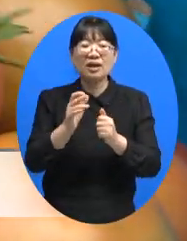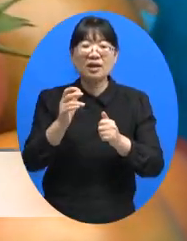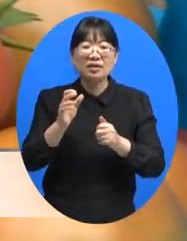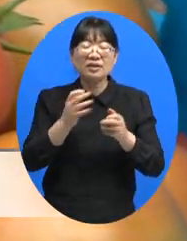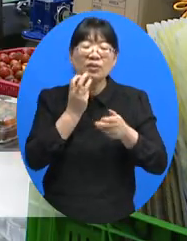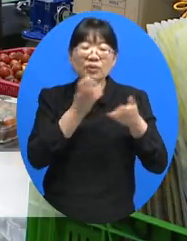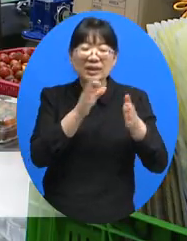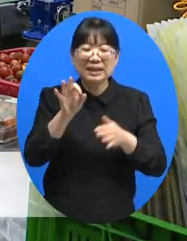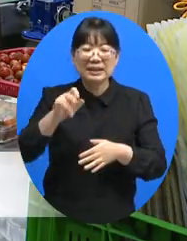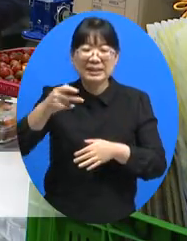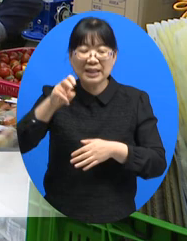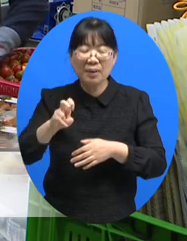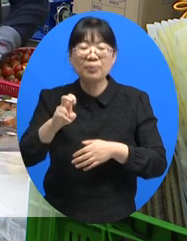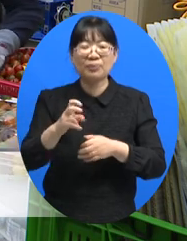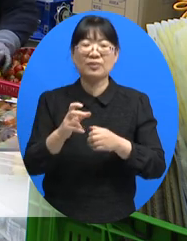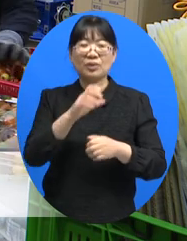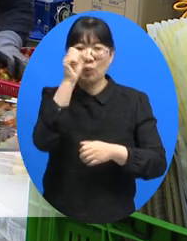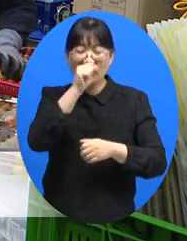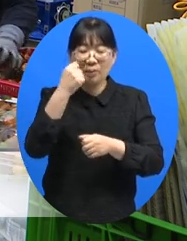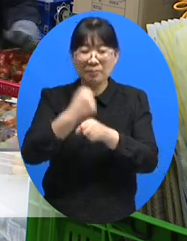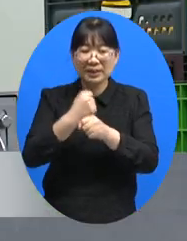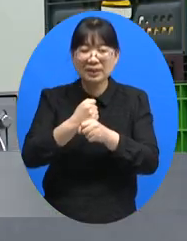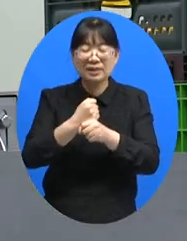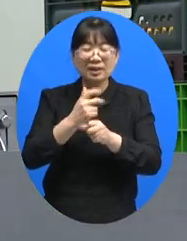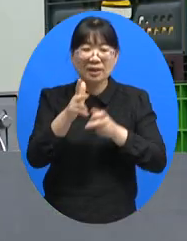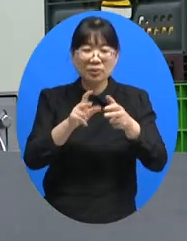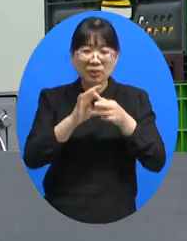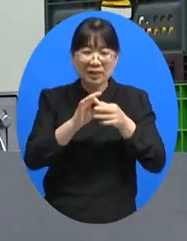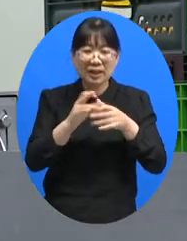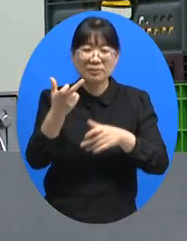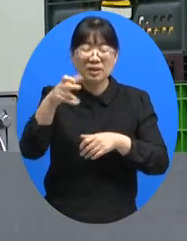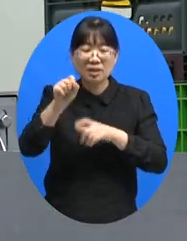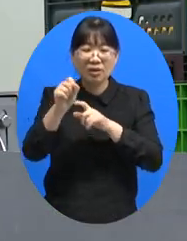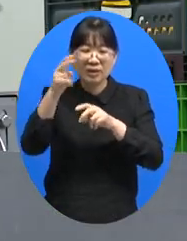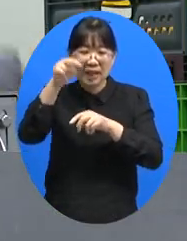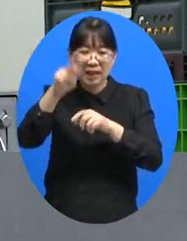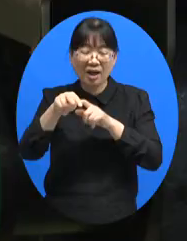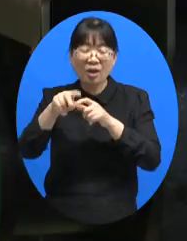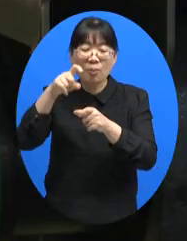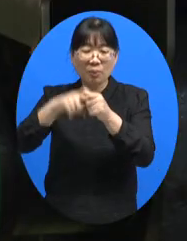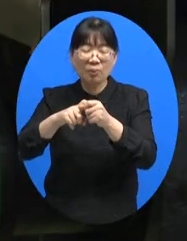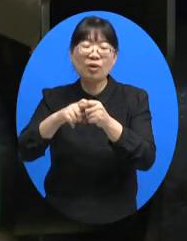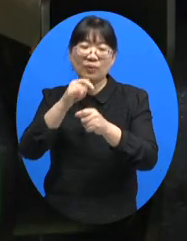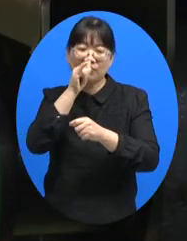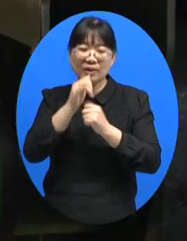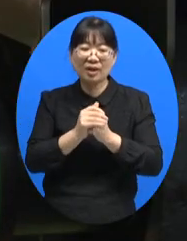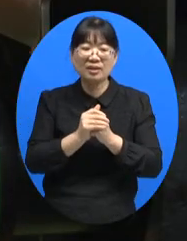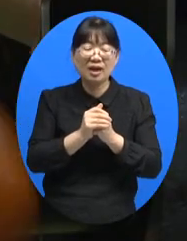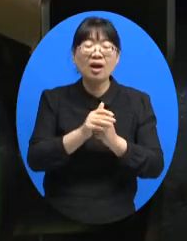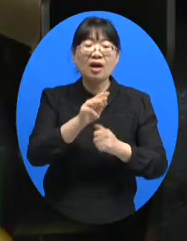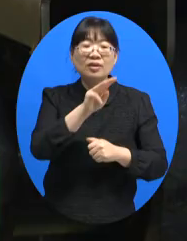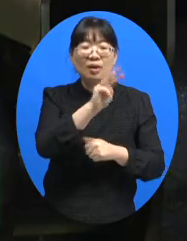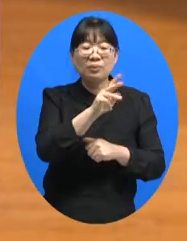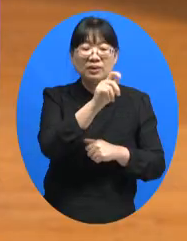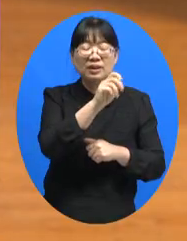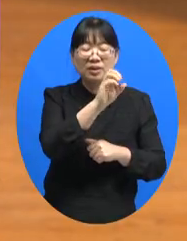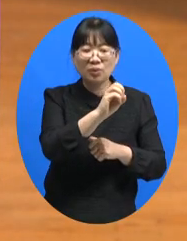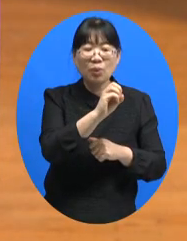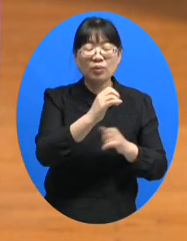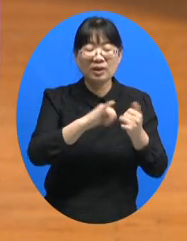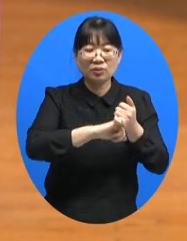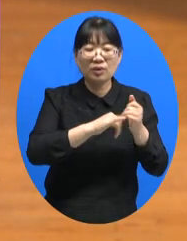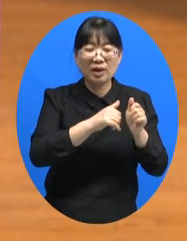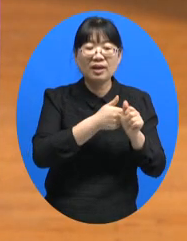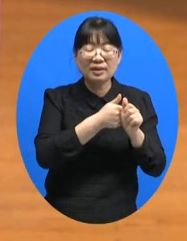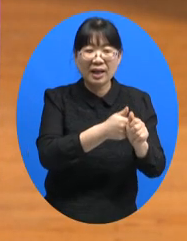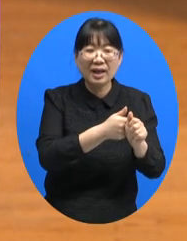통해 내년 농식품 수출은 17억 달러를 목표로 하고 있습니다. 오는 2014년 WTO 협상 약속에 따라 수출